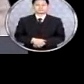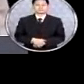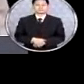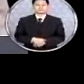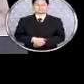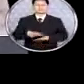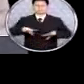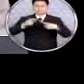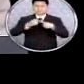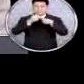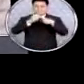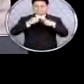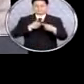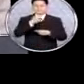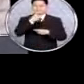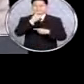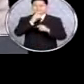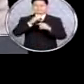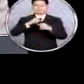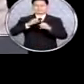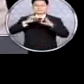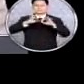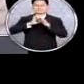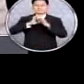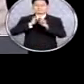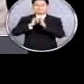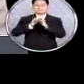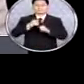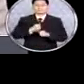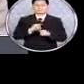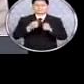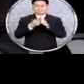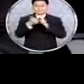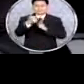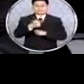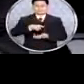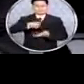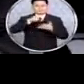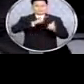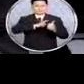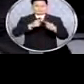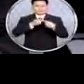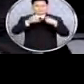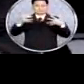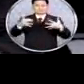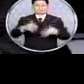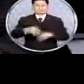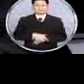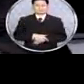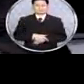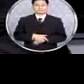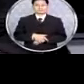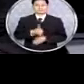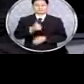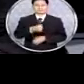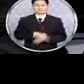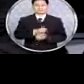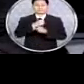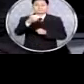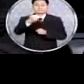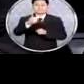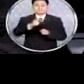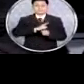首先我们请中央通讯社的总编辑吕志祥先生提出他的第一个问题，谢谢。 马先生，